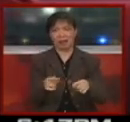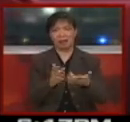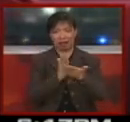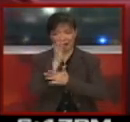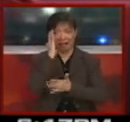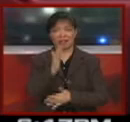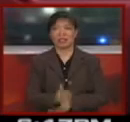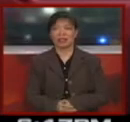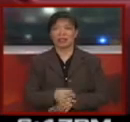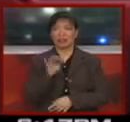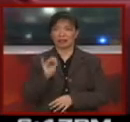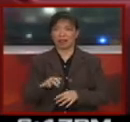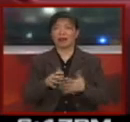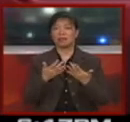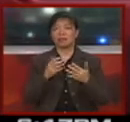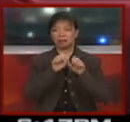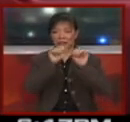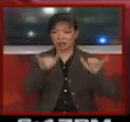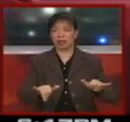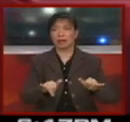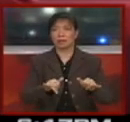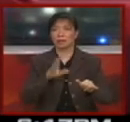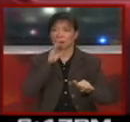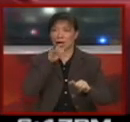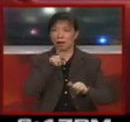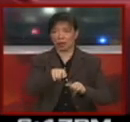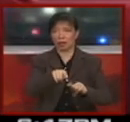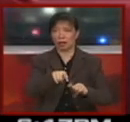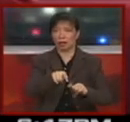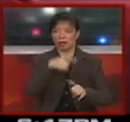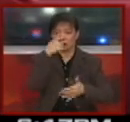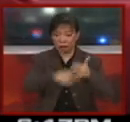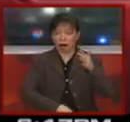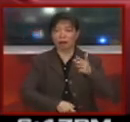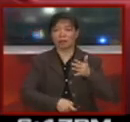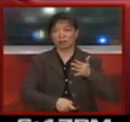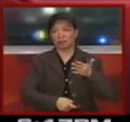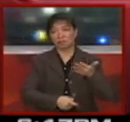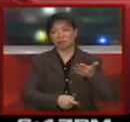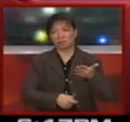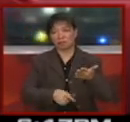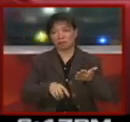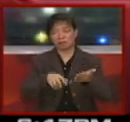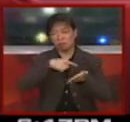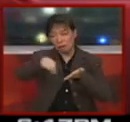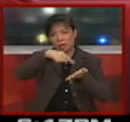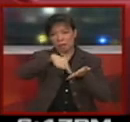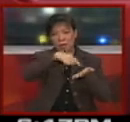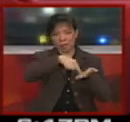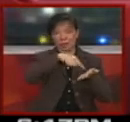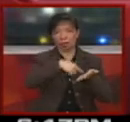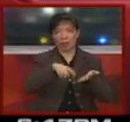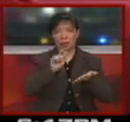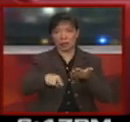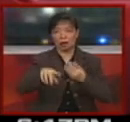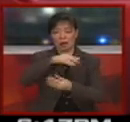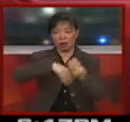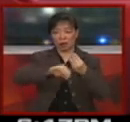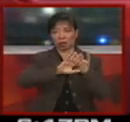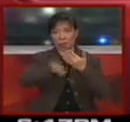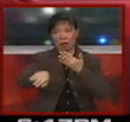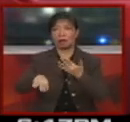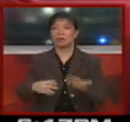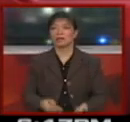Isa raw itong mekanismo na nagsasaad ng kabuuang pagpepresyo ng serbisyo at ang karampatang kita na dapat maibalik sa mga